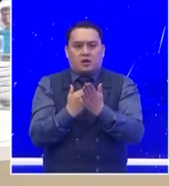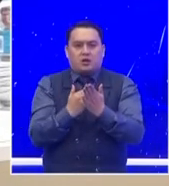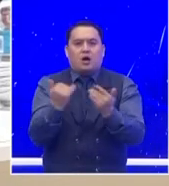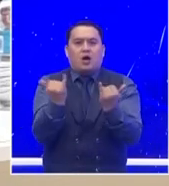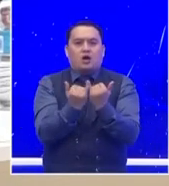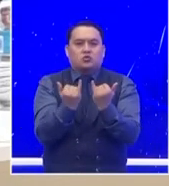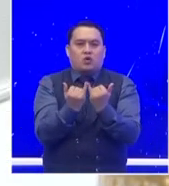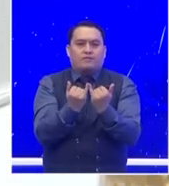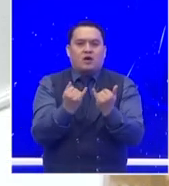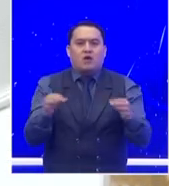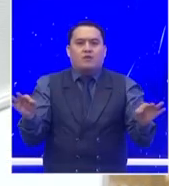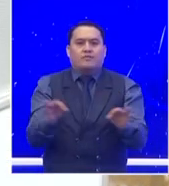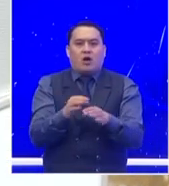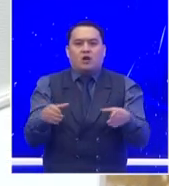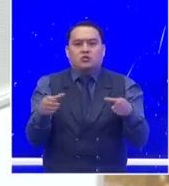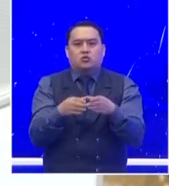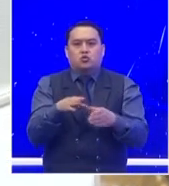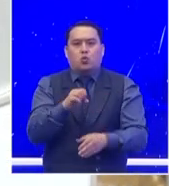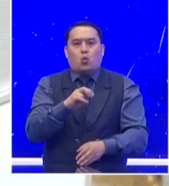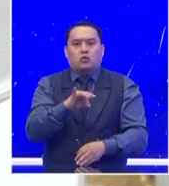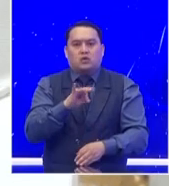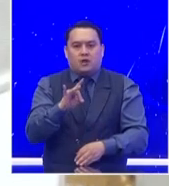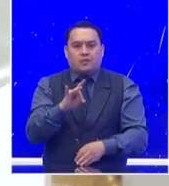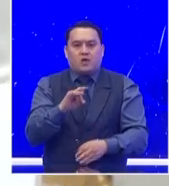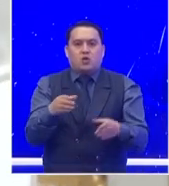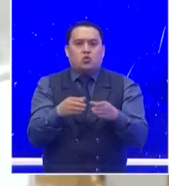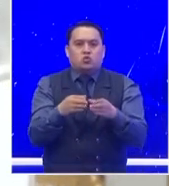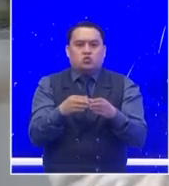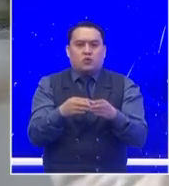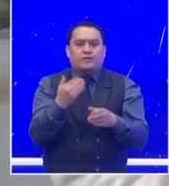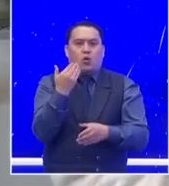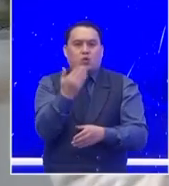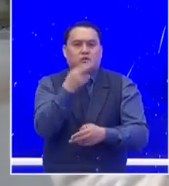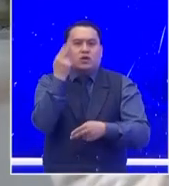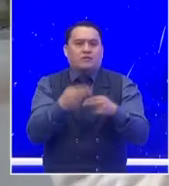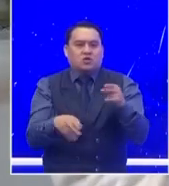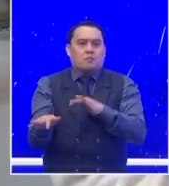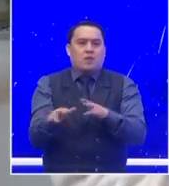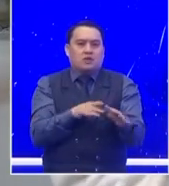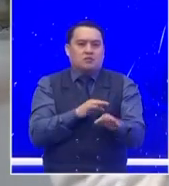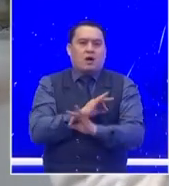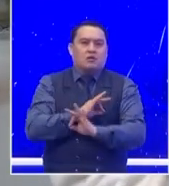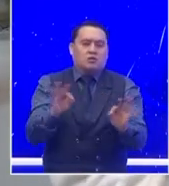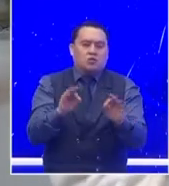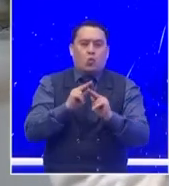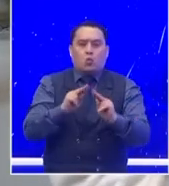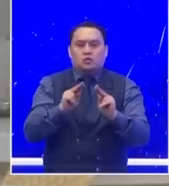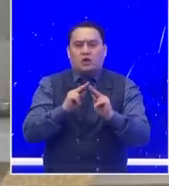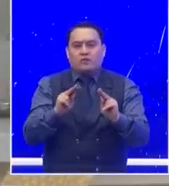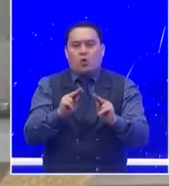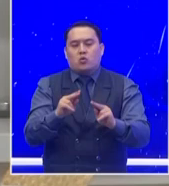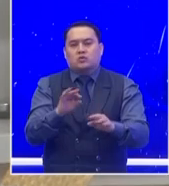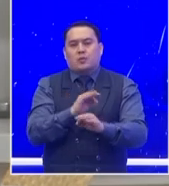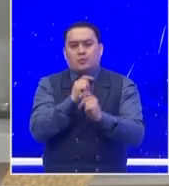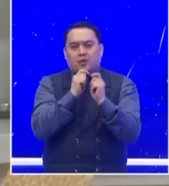гостей выступал фольклорно-этнографический ансамбль «Ушхонор» и группа GS. В завершении мероприятия отличникам учебы вручены